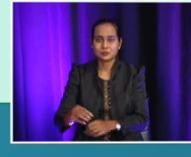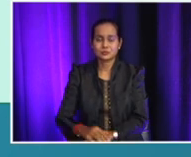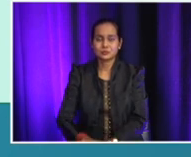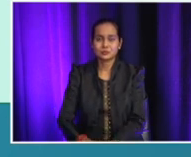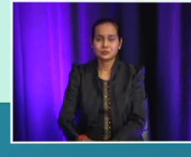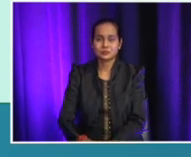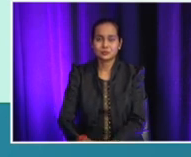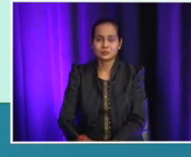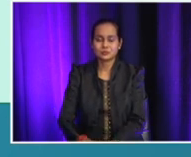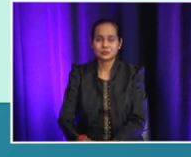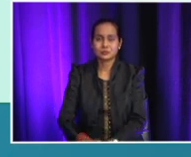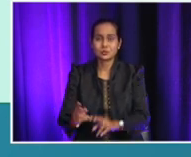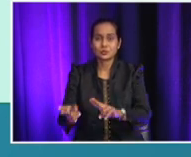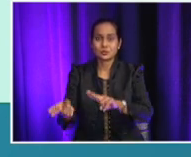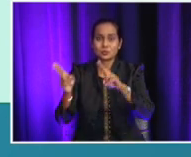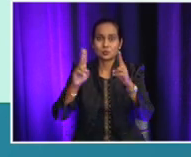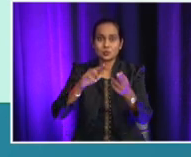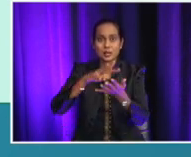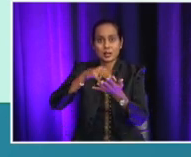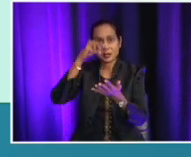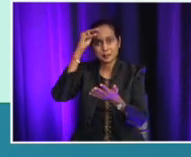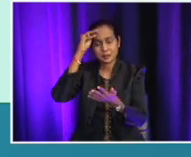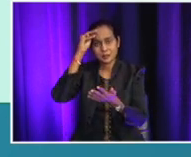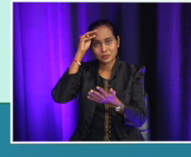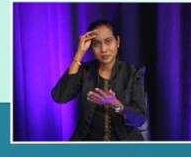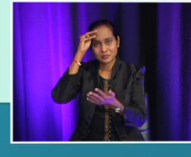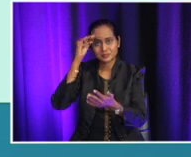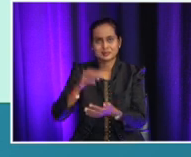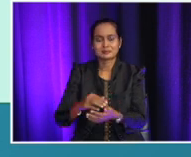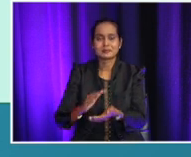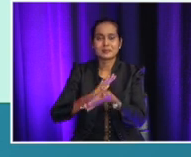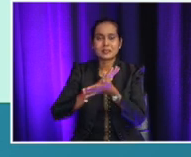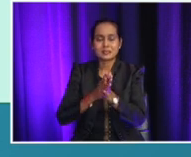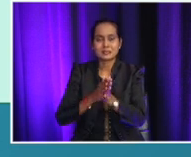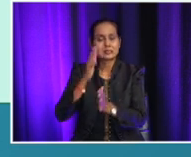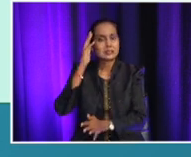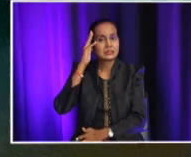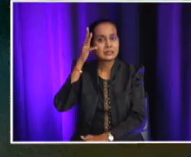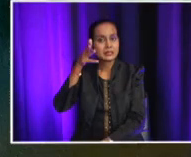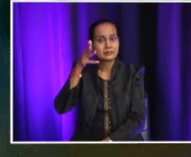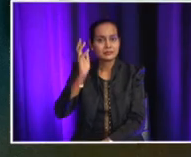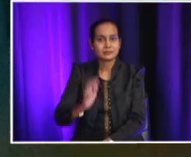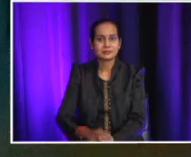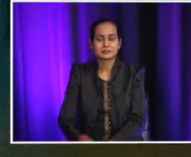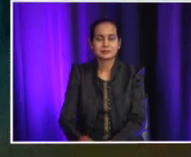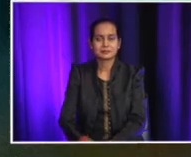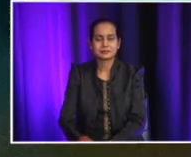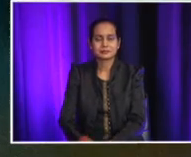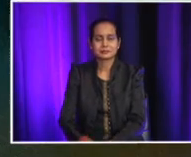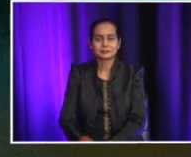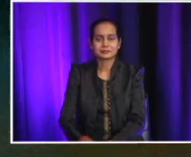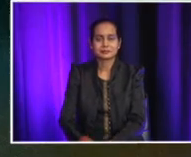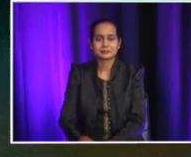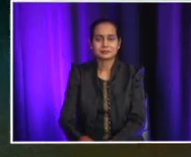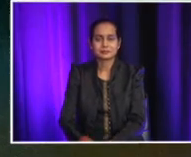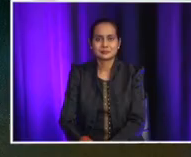tadi ke dalam bentuk apa penulisan dan bahan grafik lah di sini ya mereka kena olah